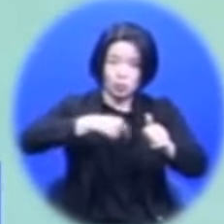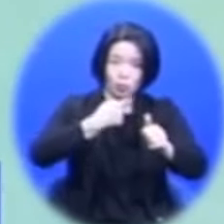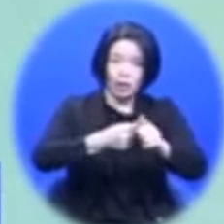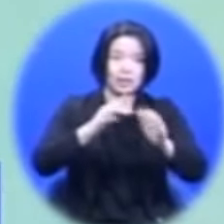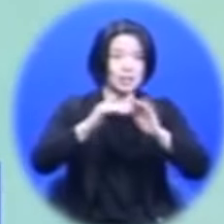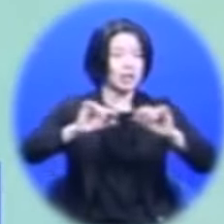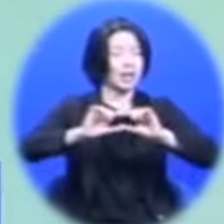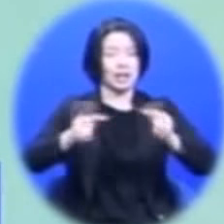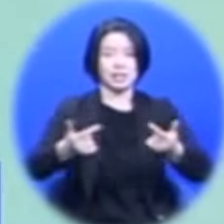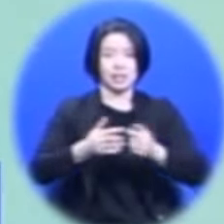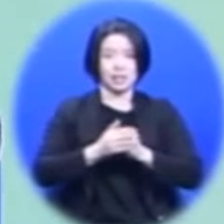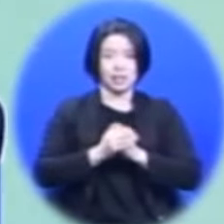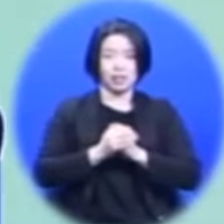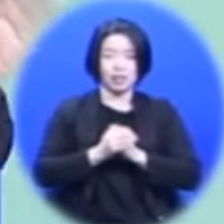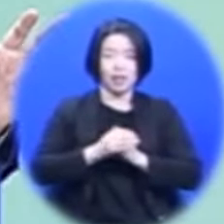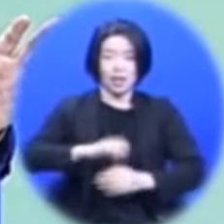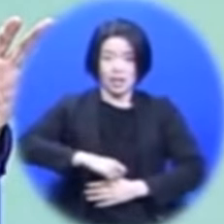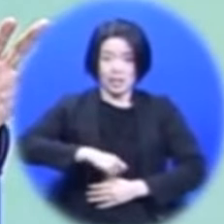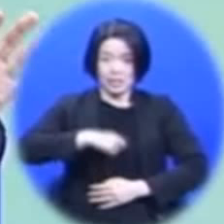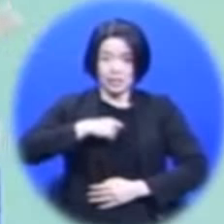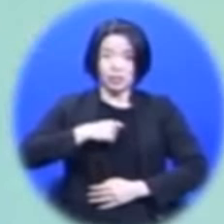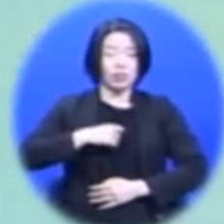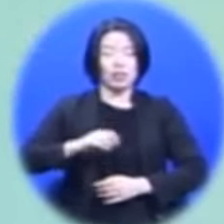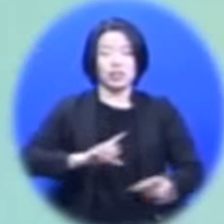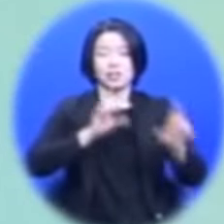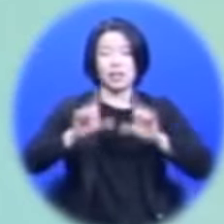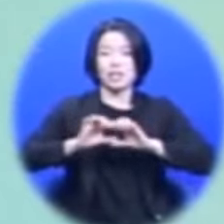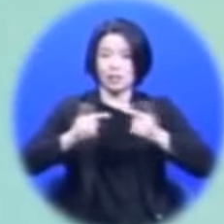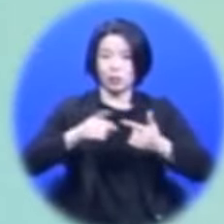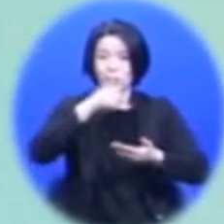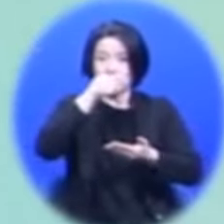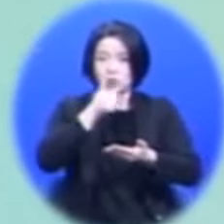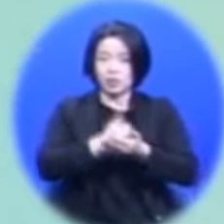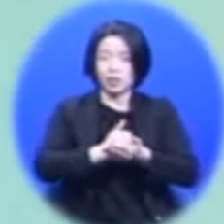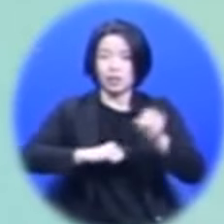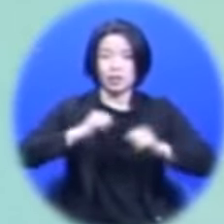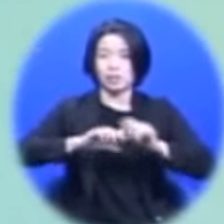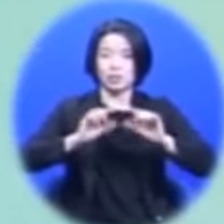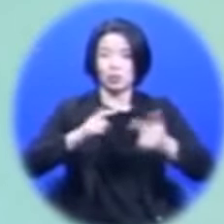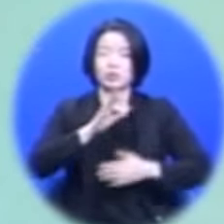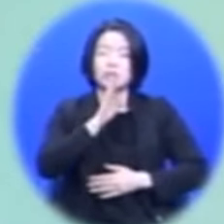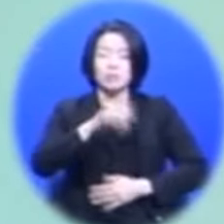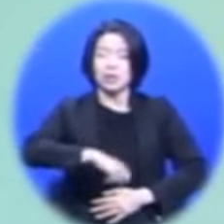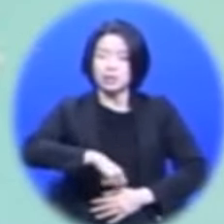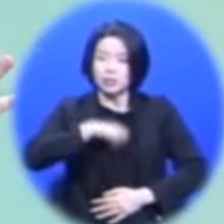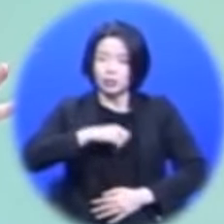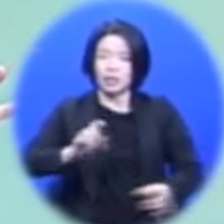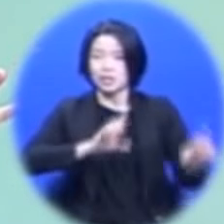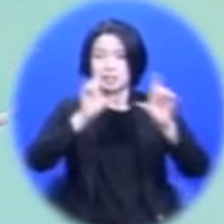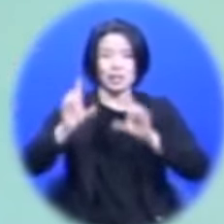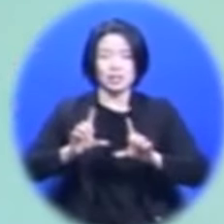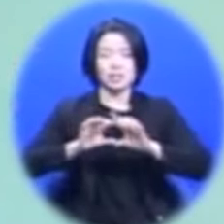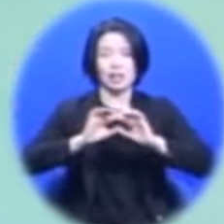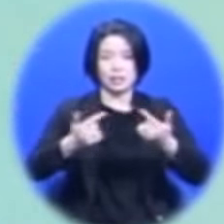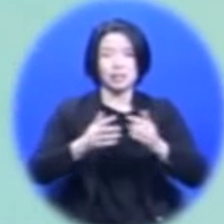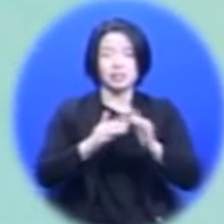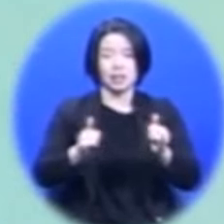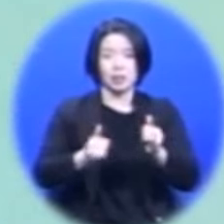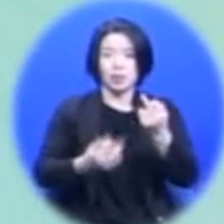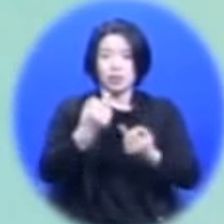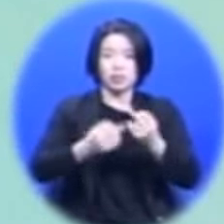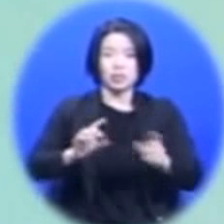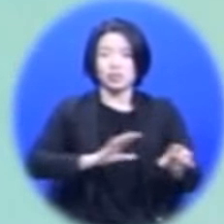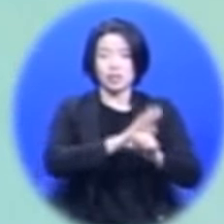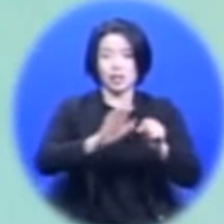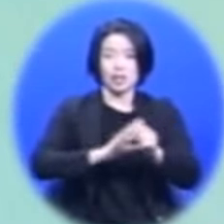아니하니라. 그러니까 의롭게 살지 않는 사람, 죄 짓지 않고 정말 의롭게 살지 않는 사람 또는 형제를